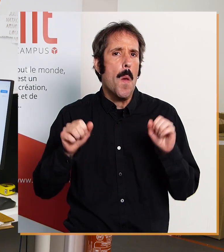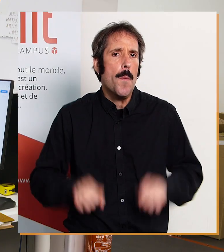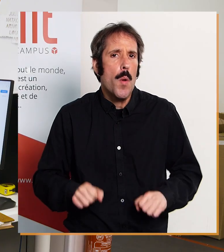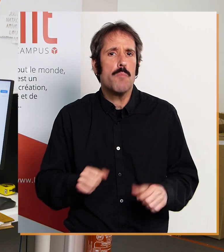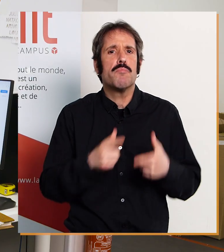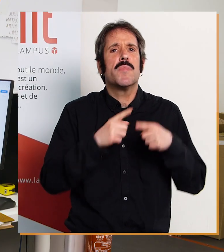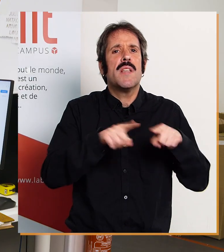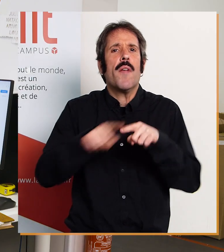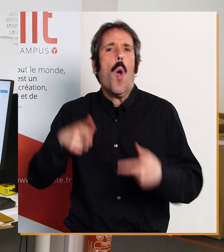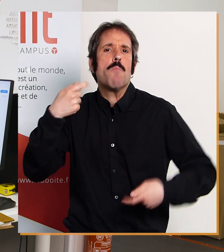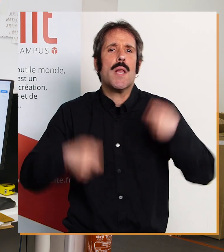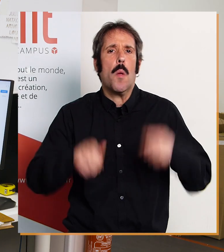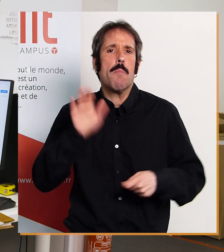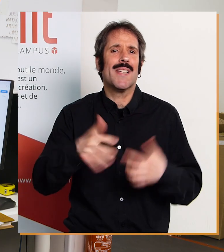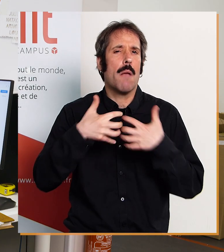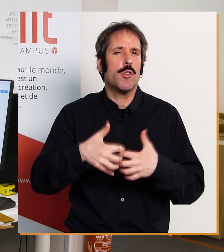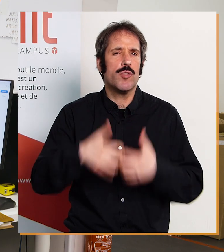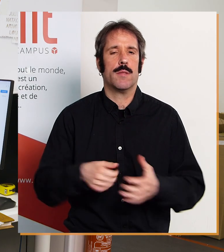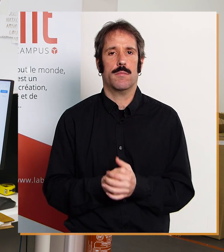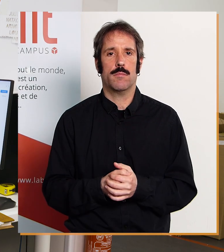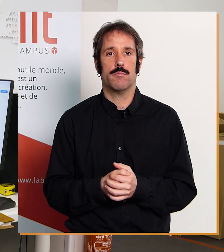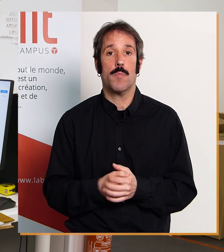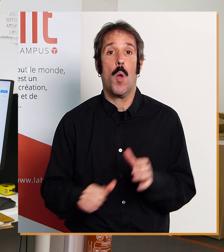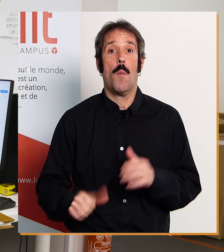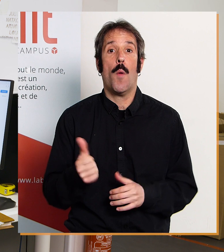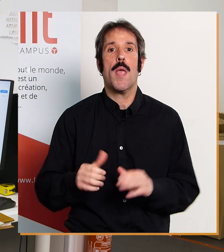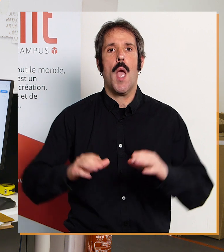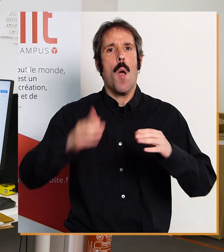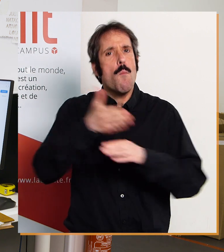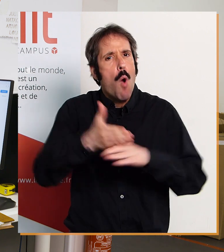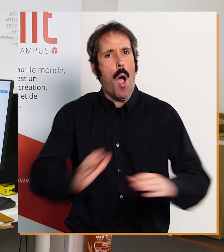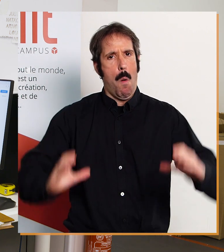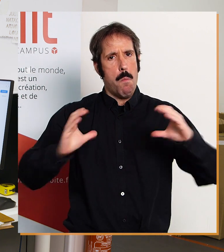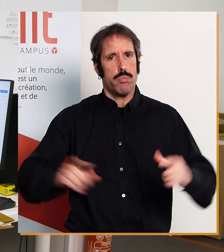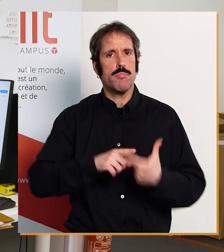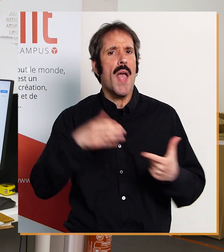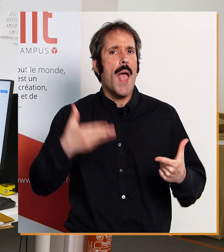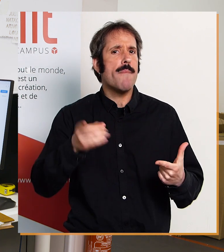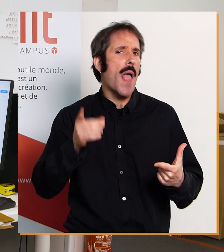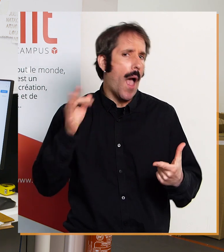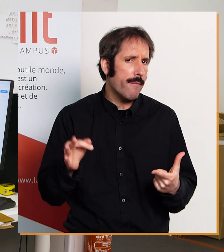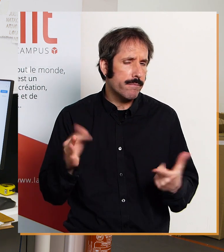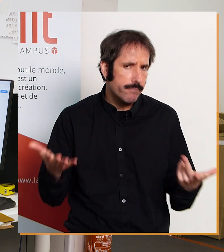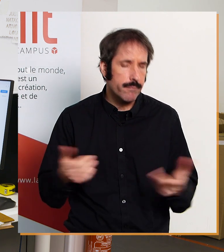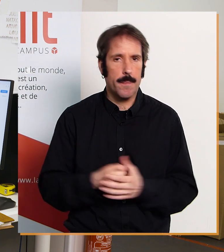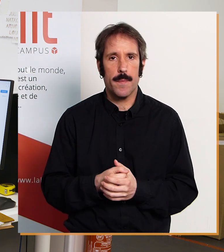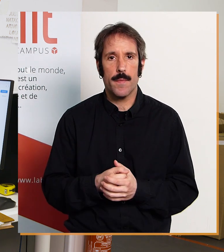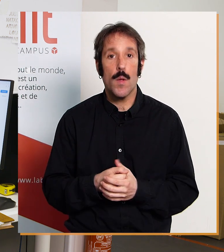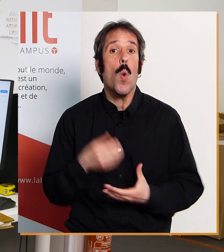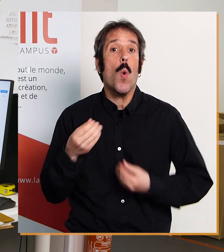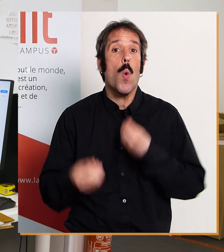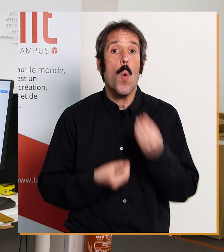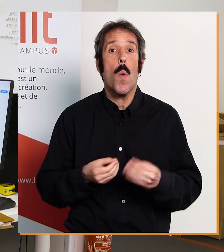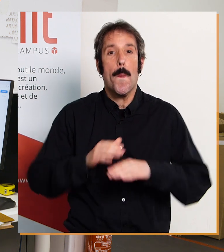Vous pouvez utiliser différents types de matériaux sur cette machine, à commencer par du bois massif, du médium ou plus communément appelé